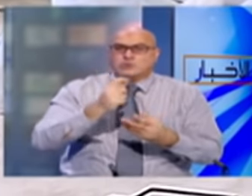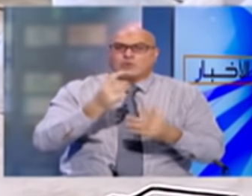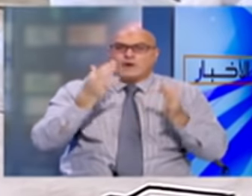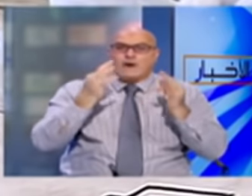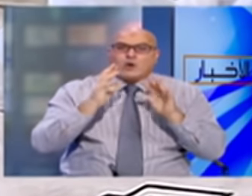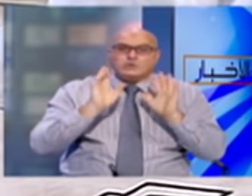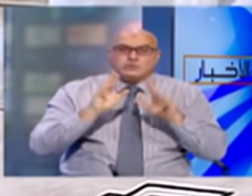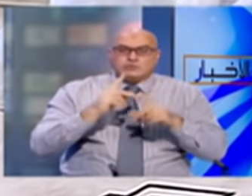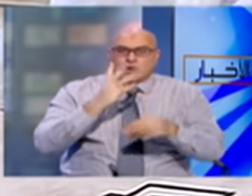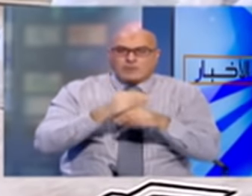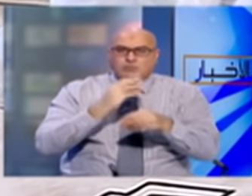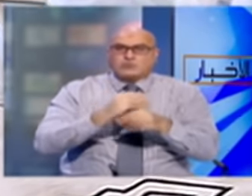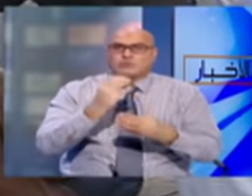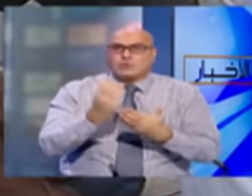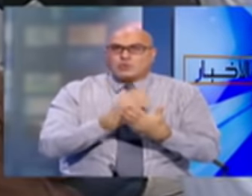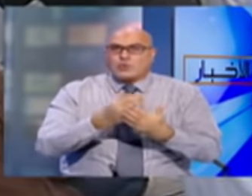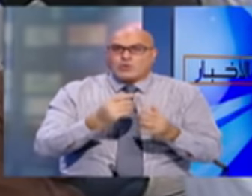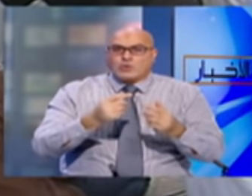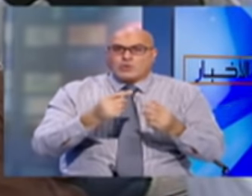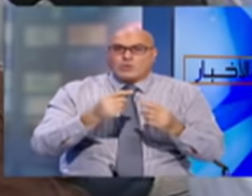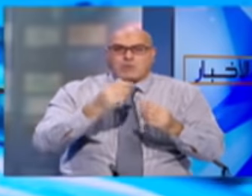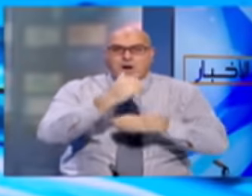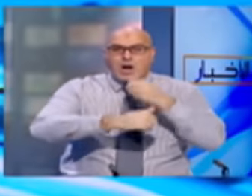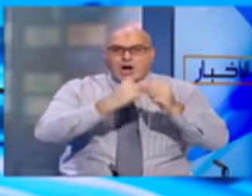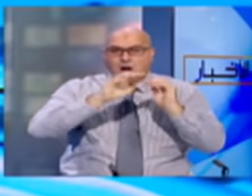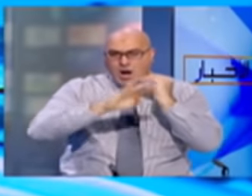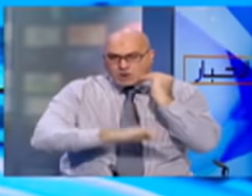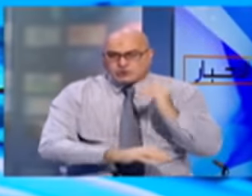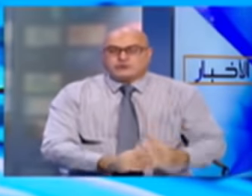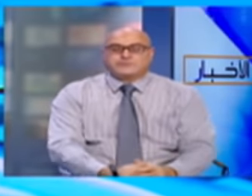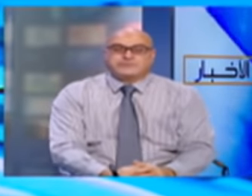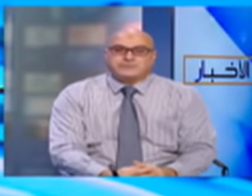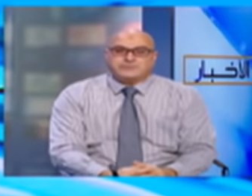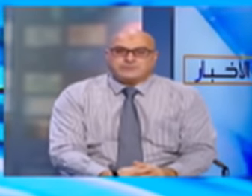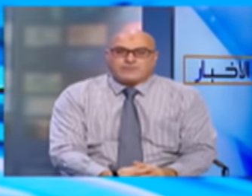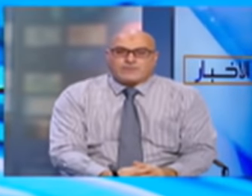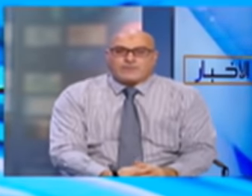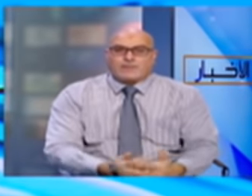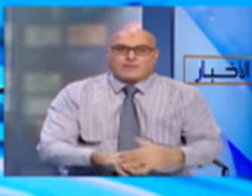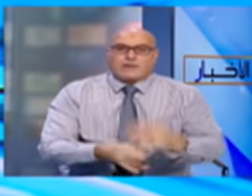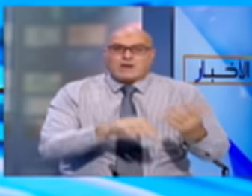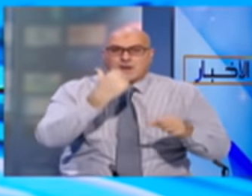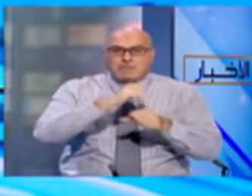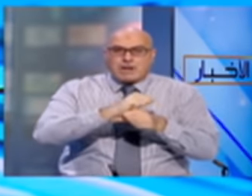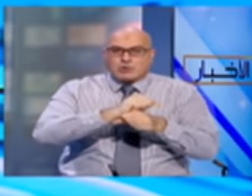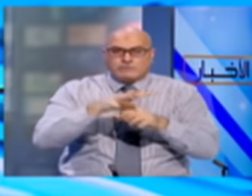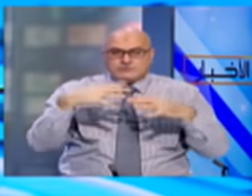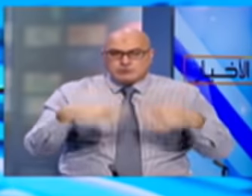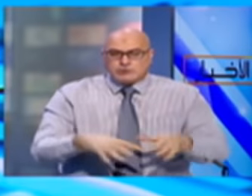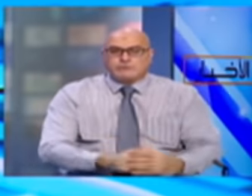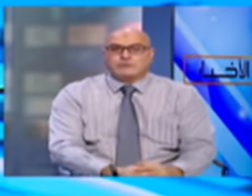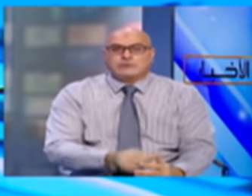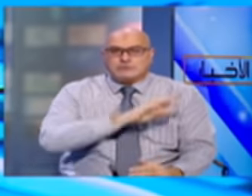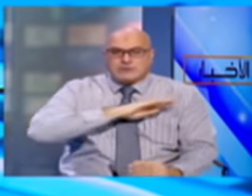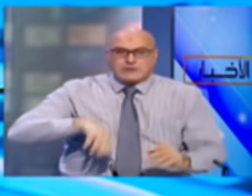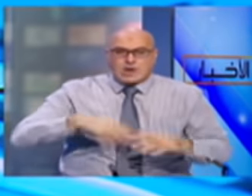بتحفيظ القرآن الكريم لجميع فئات المجتمع. وعن تطورات الوضعية الوبائية